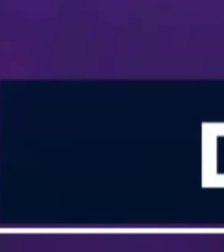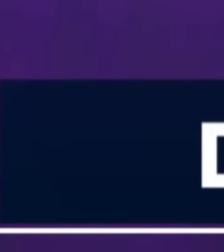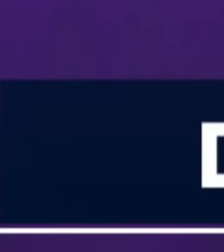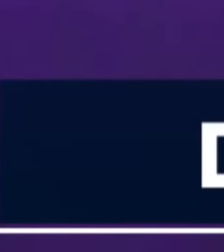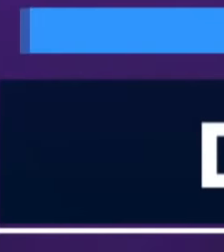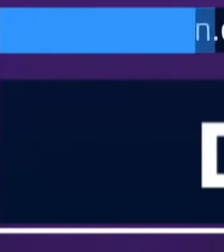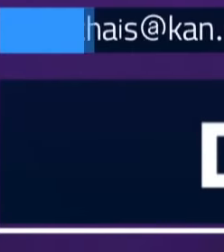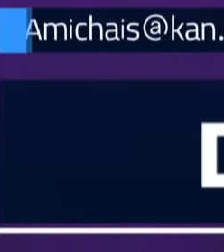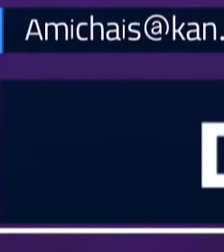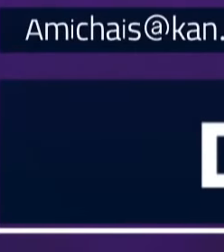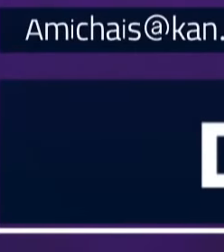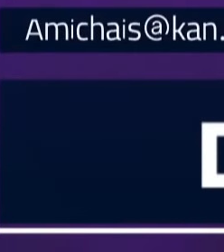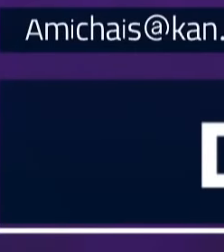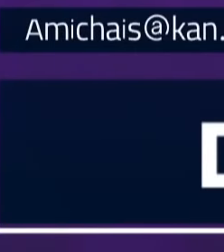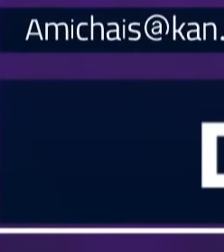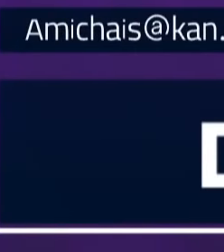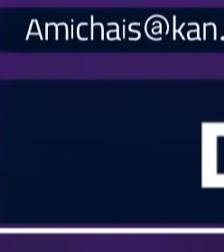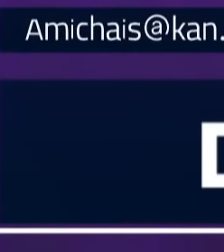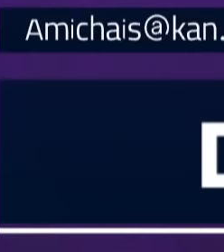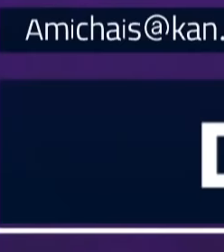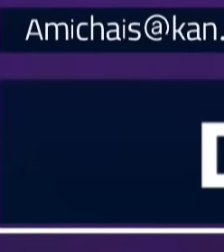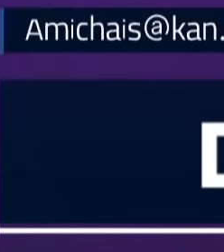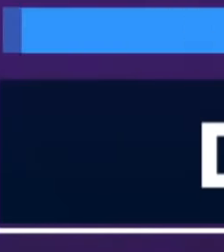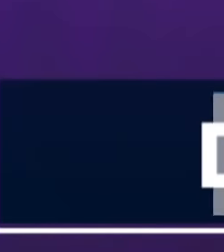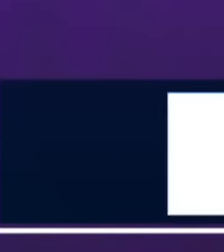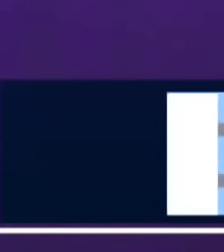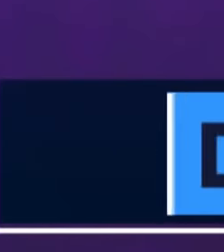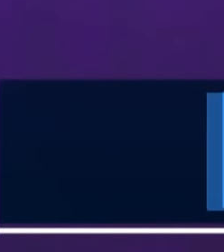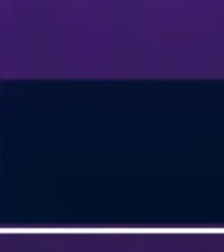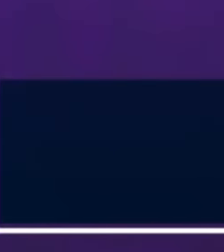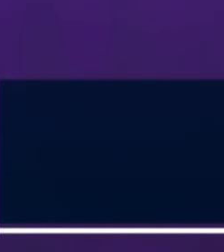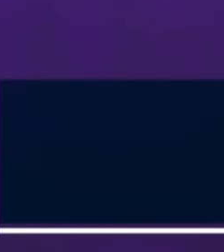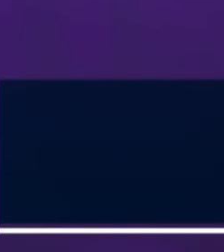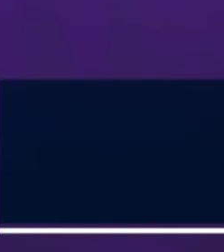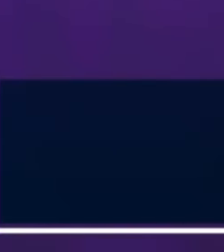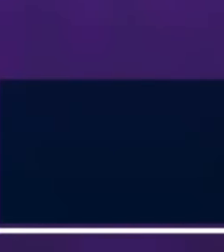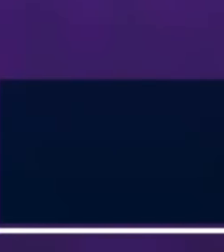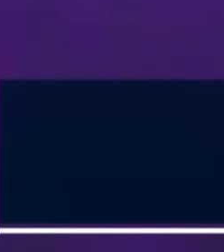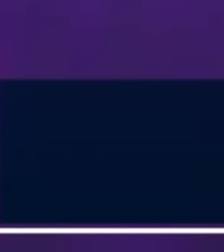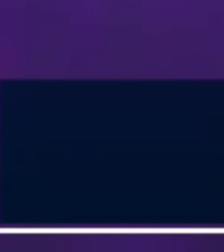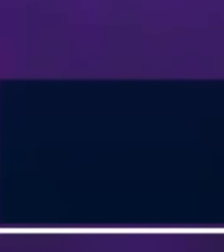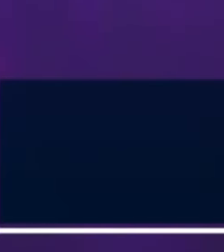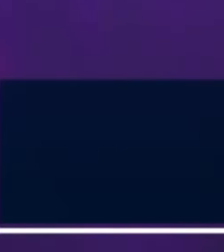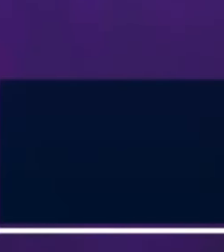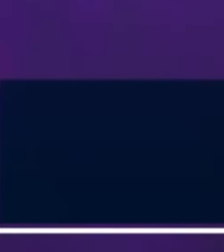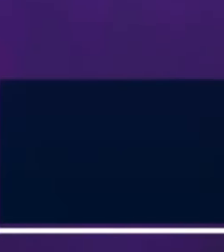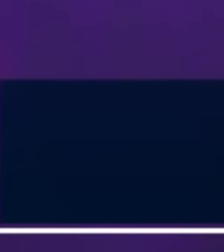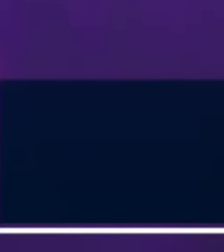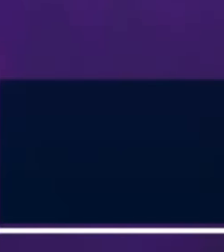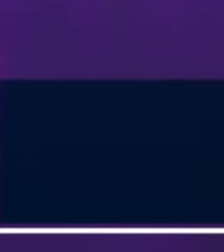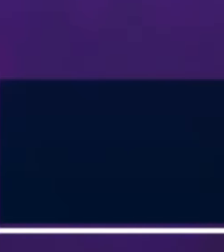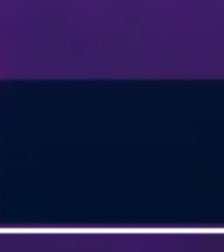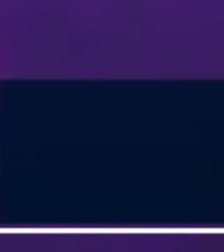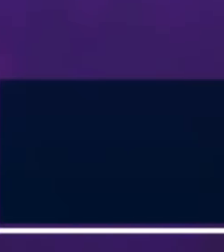את אולי ההגבלה היחידה המשמעותית שהם שמו בה שבועות האחרונים במדינת ישראל, אותה הגבלה של תו ירוק